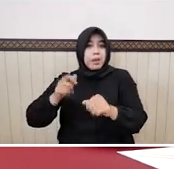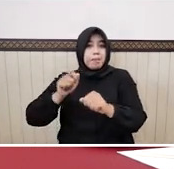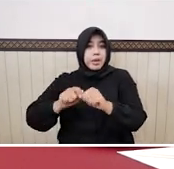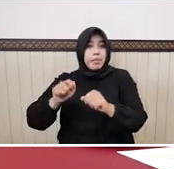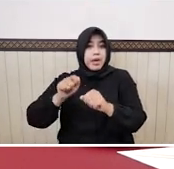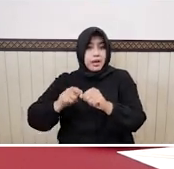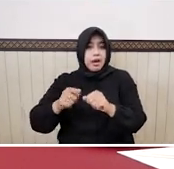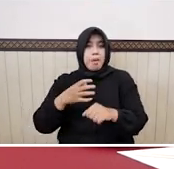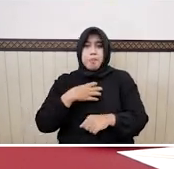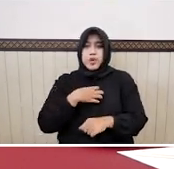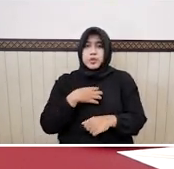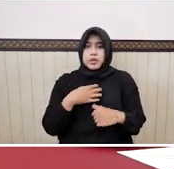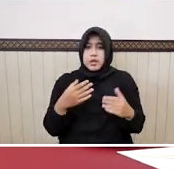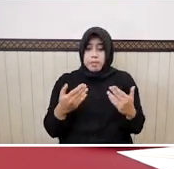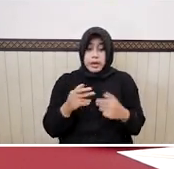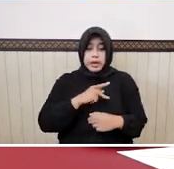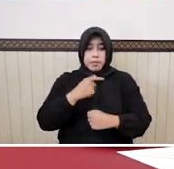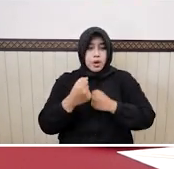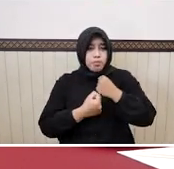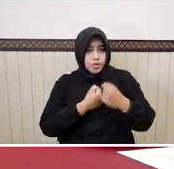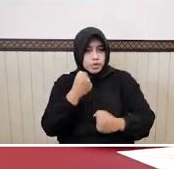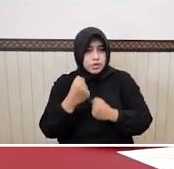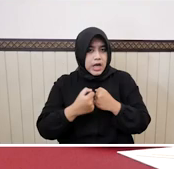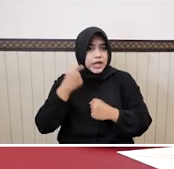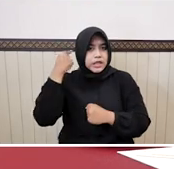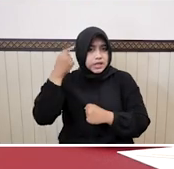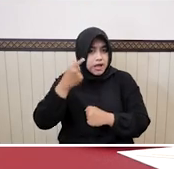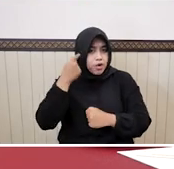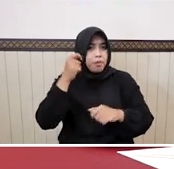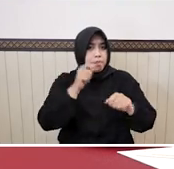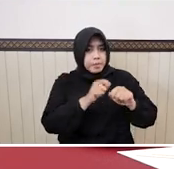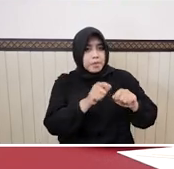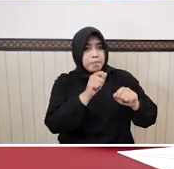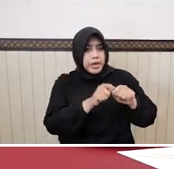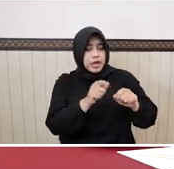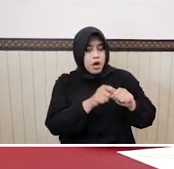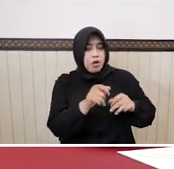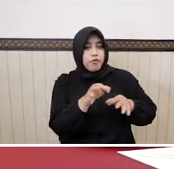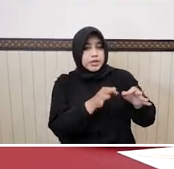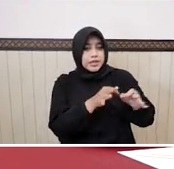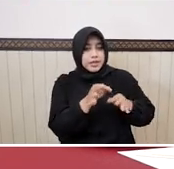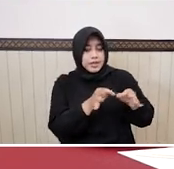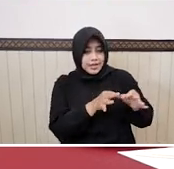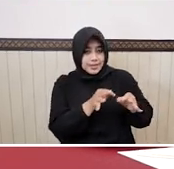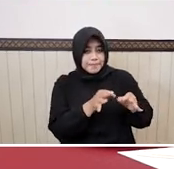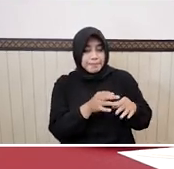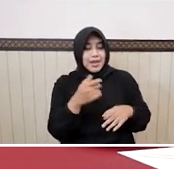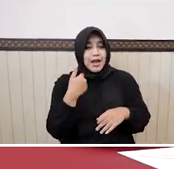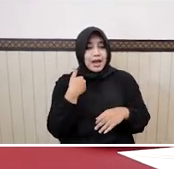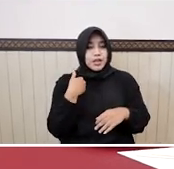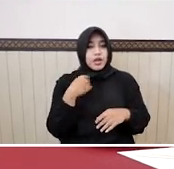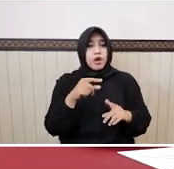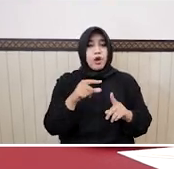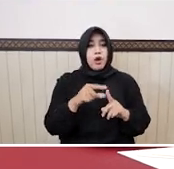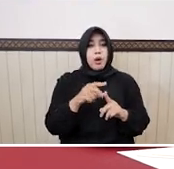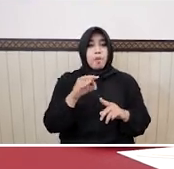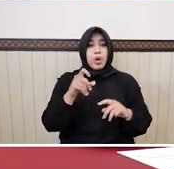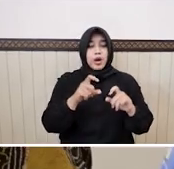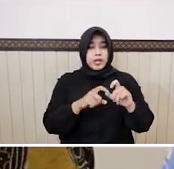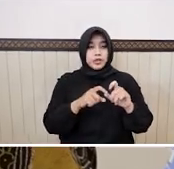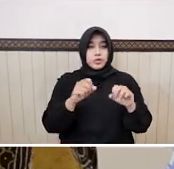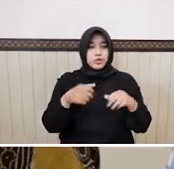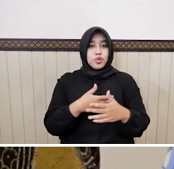Maksudnya kami berusaha untuk selalu memperbaiki fasilitas-fasilitas yang ada di Polres Gunungkidul